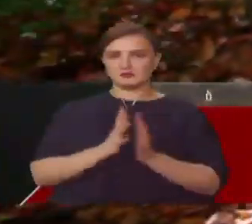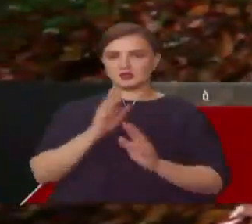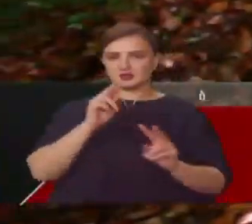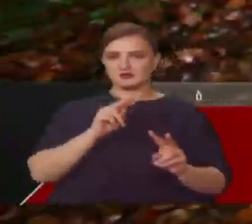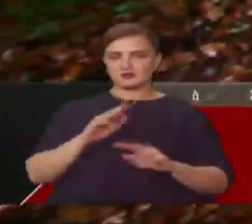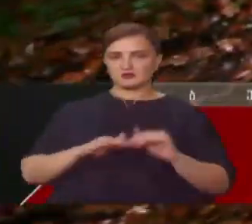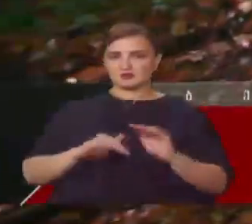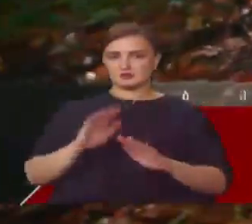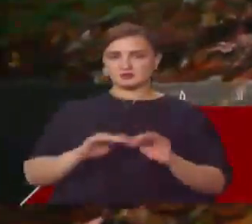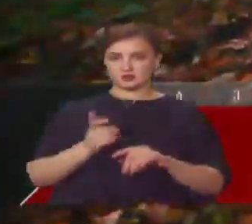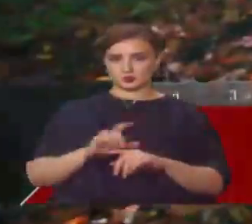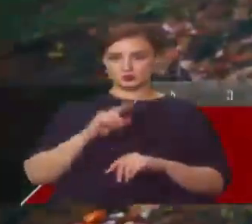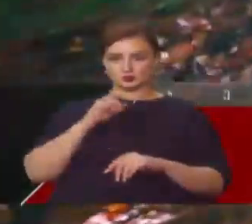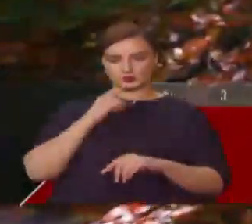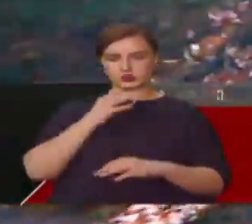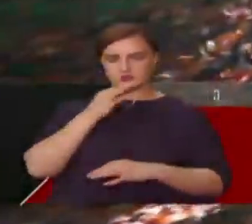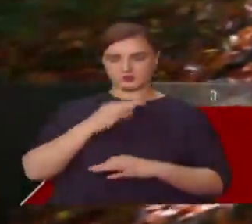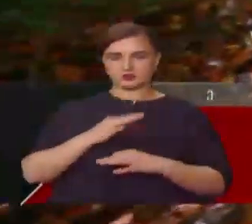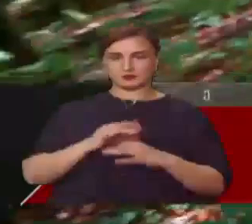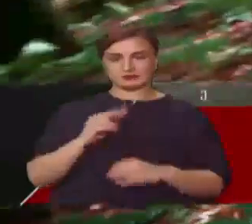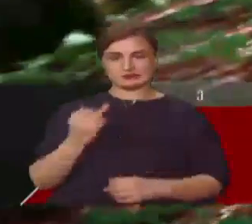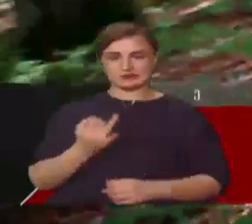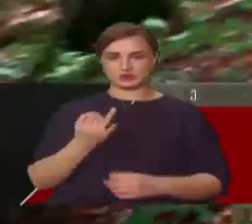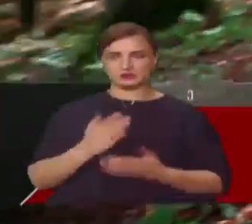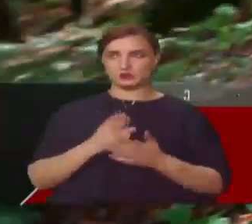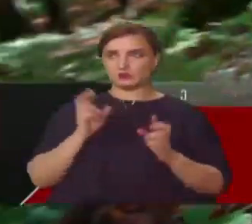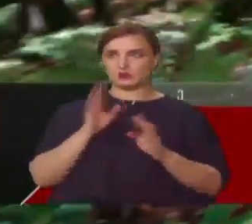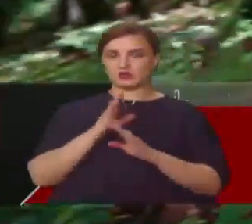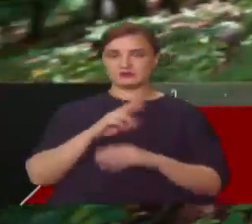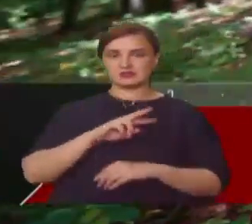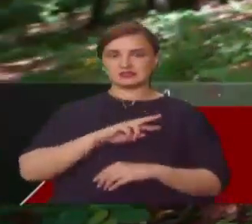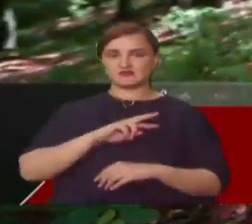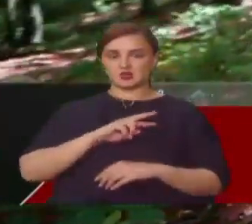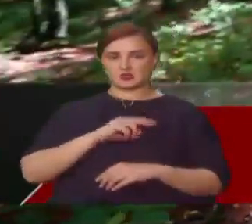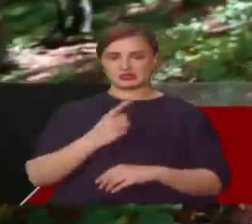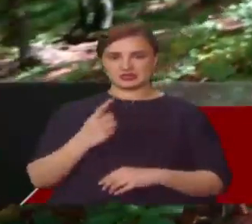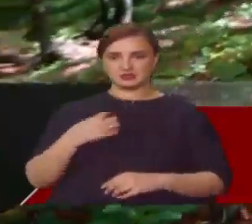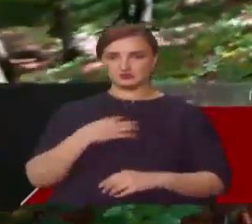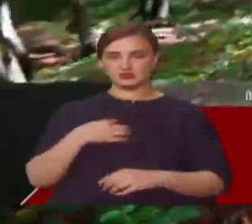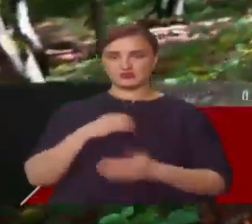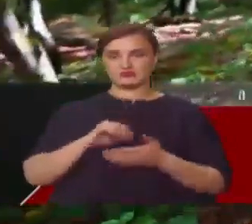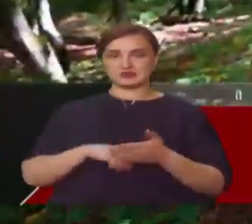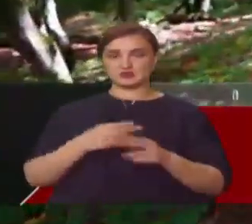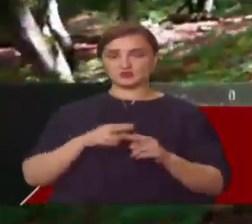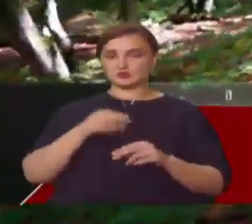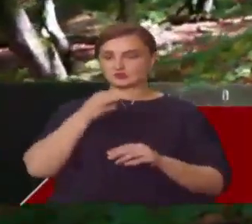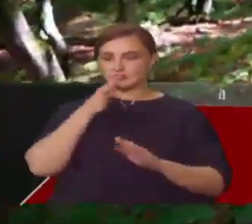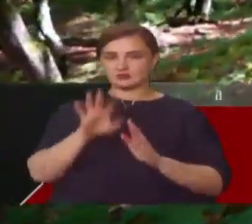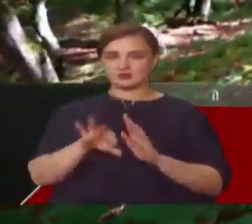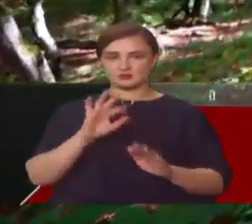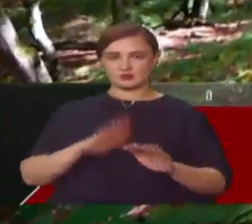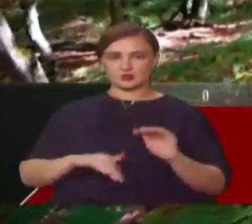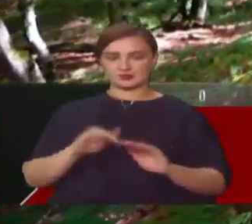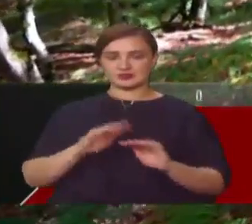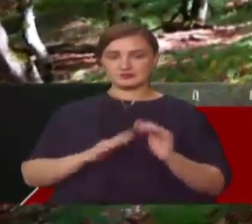პროფესია ერთდროულად ძალიან რთული, საპასუხისმგებლო და საინტერესოა. ბუნების სიყვარული კი ის ერთ-ერთი მნიშვნელოვანი მიზეზია, რატომაც ეს პროფესია აირჩია. Ამბობს,